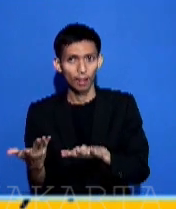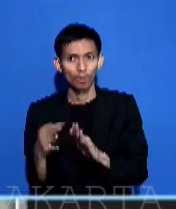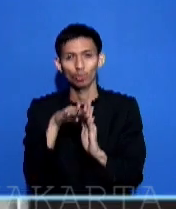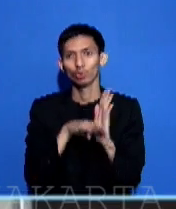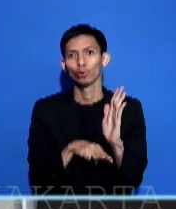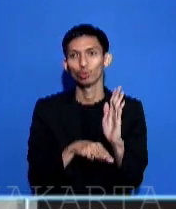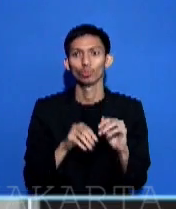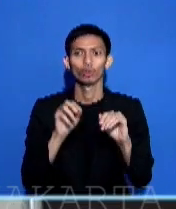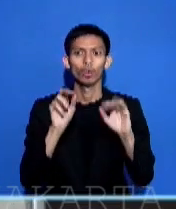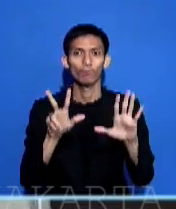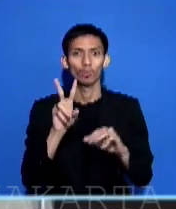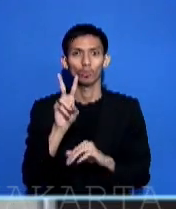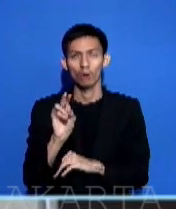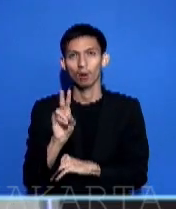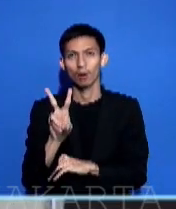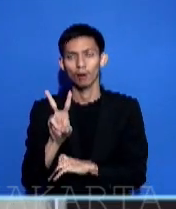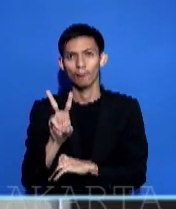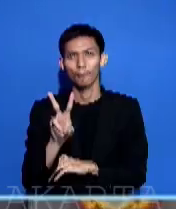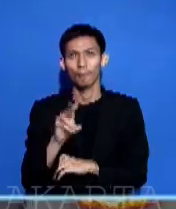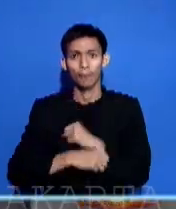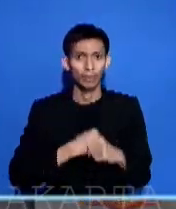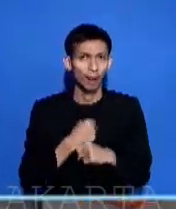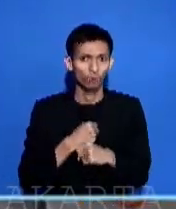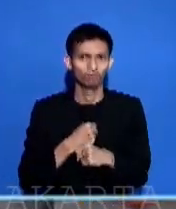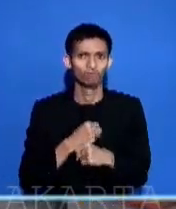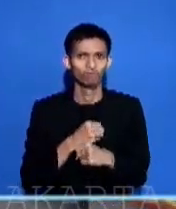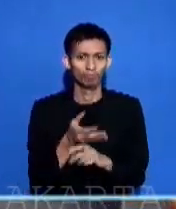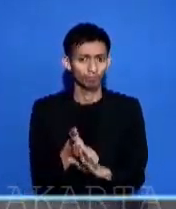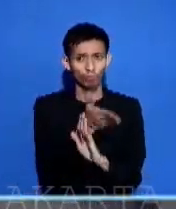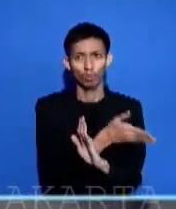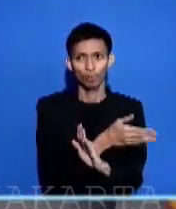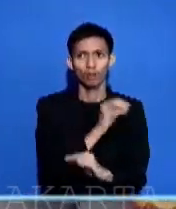jiwa, sementara pada tahun 2022 41 jiwa.